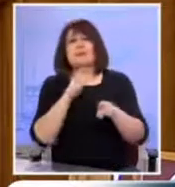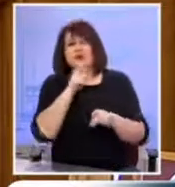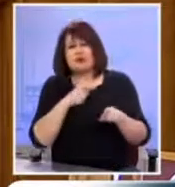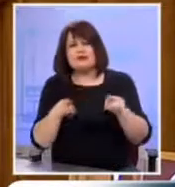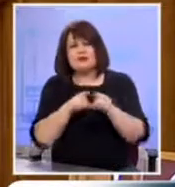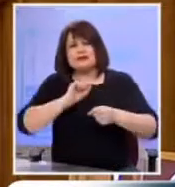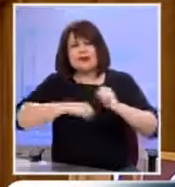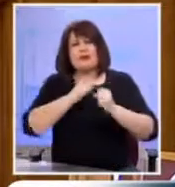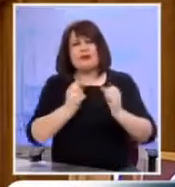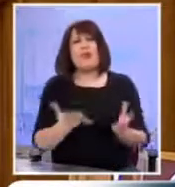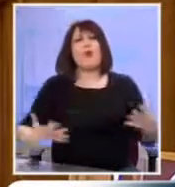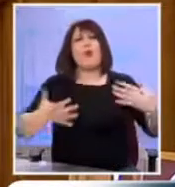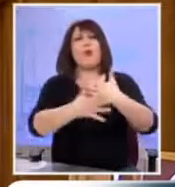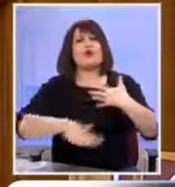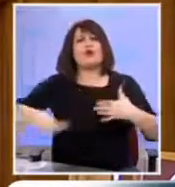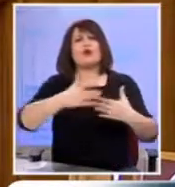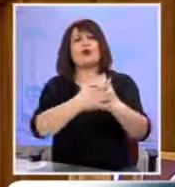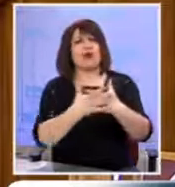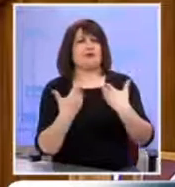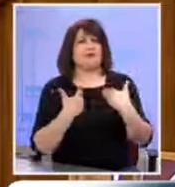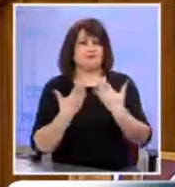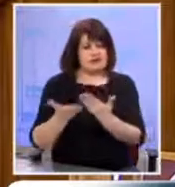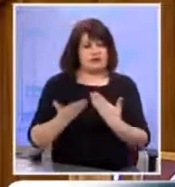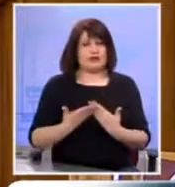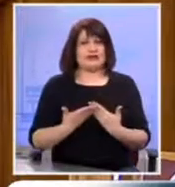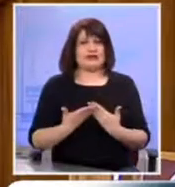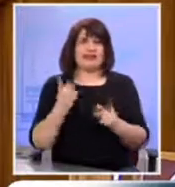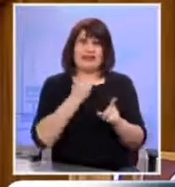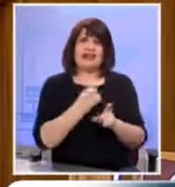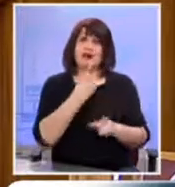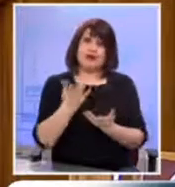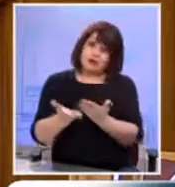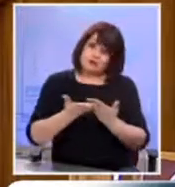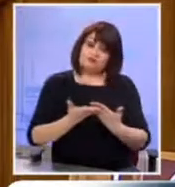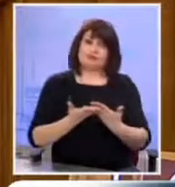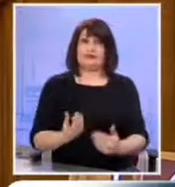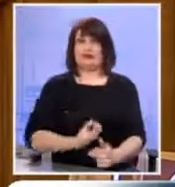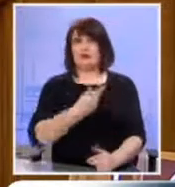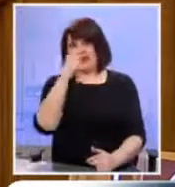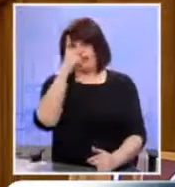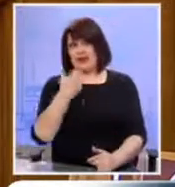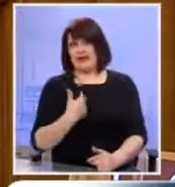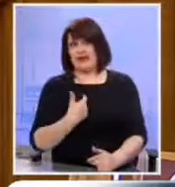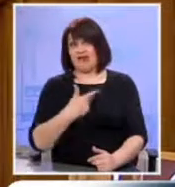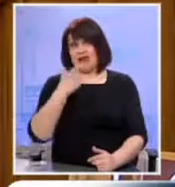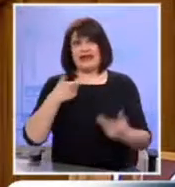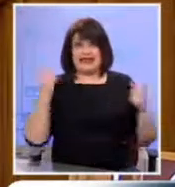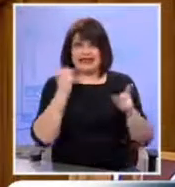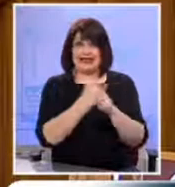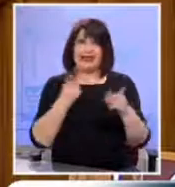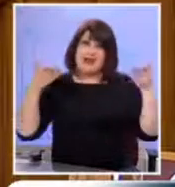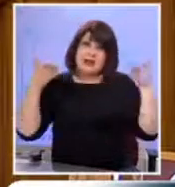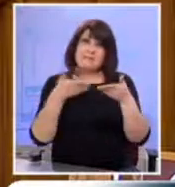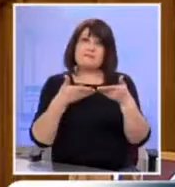που αγκαλιάστηκε από την κοινωνία. Και αυτό το τονίζω ιδιαίτερα. Είμαι πολύ περήφανη που είμαι ειδική αγορήτρια για το